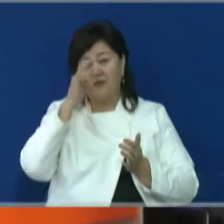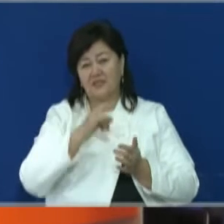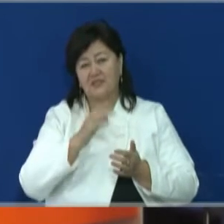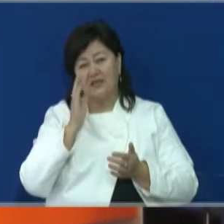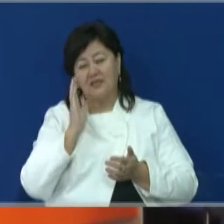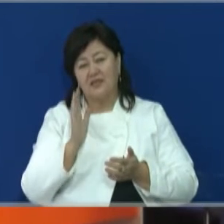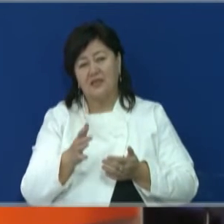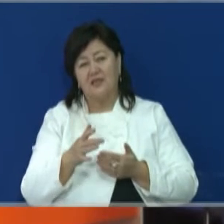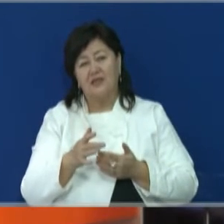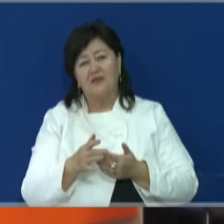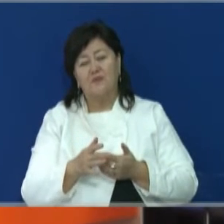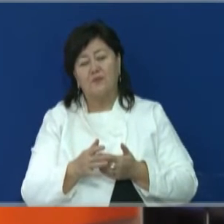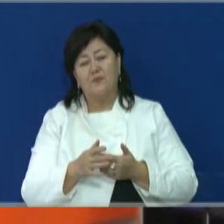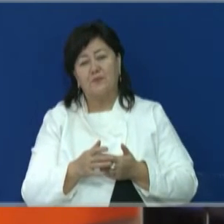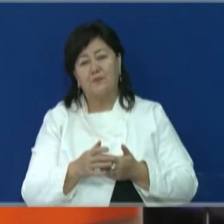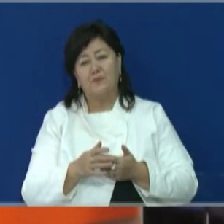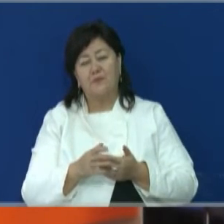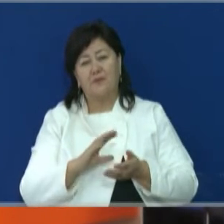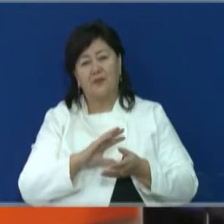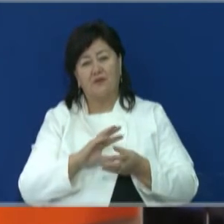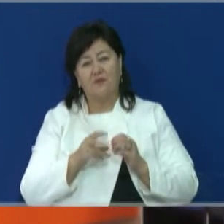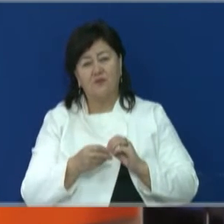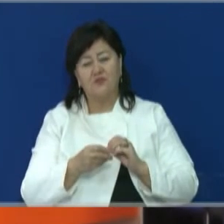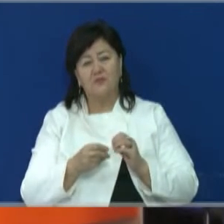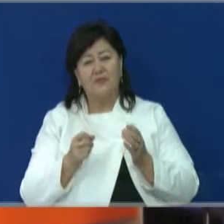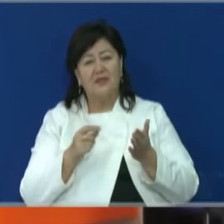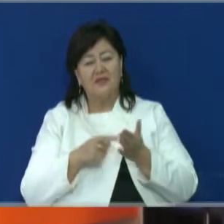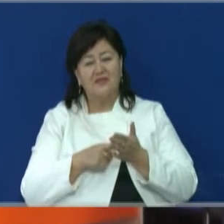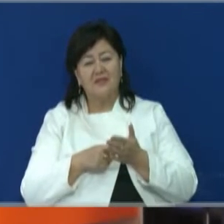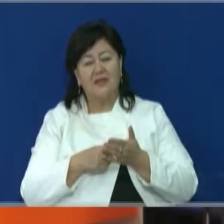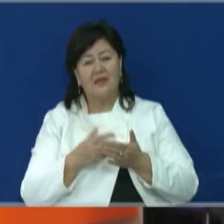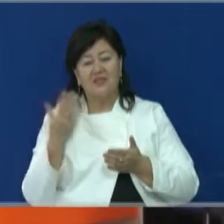қалалардың оқушылары қатысуда. Жалпы